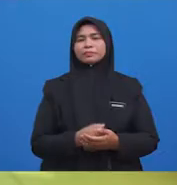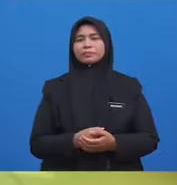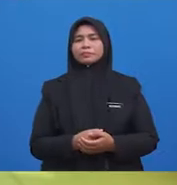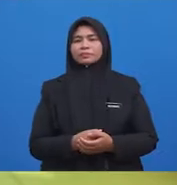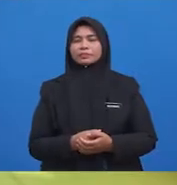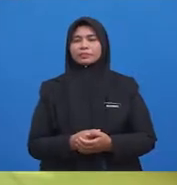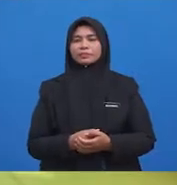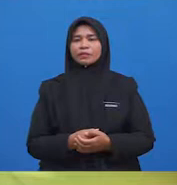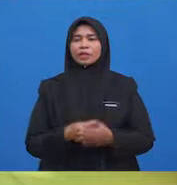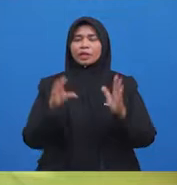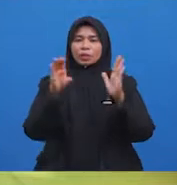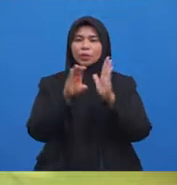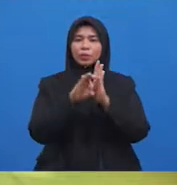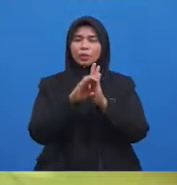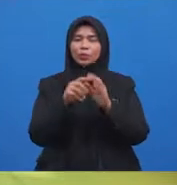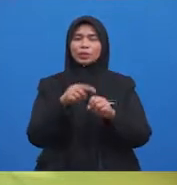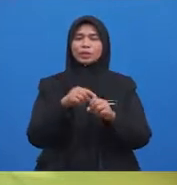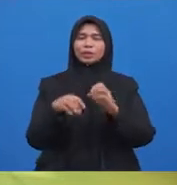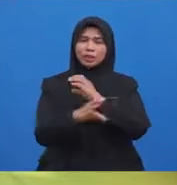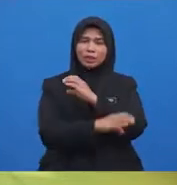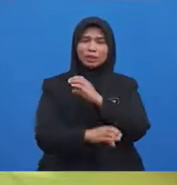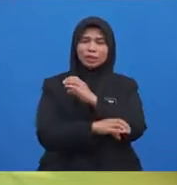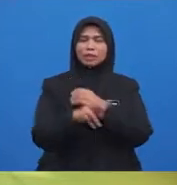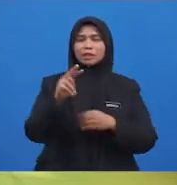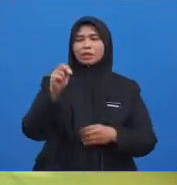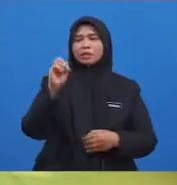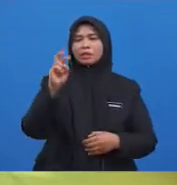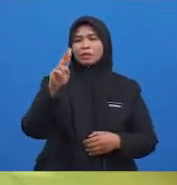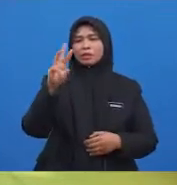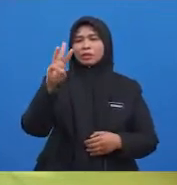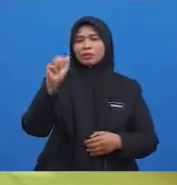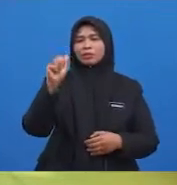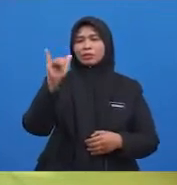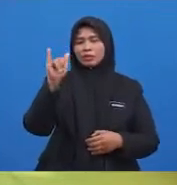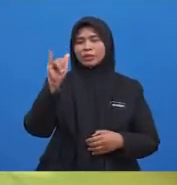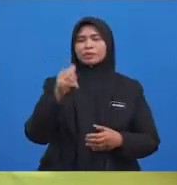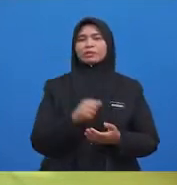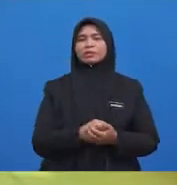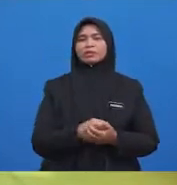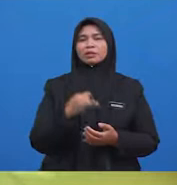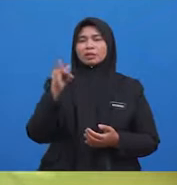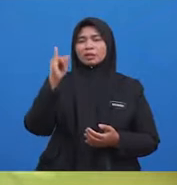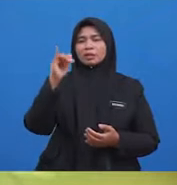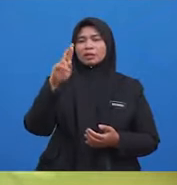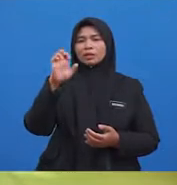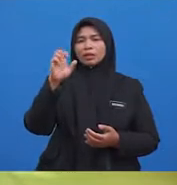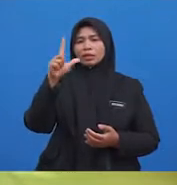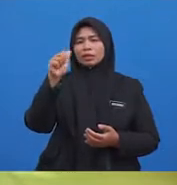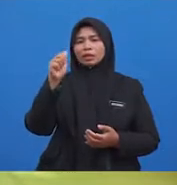contohnya di negara nowe Ilen Vincent